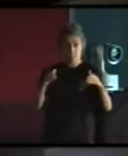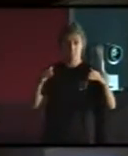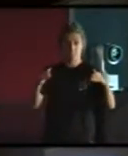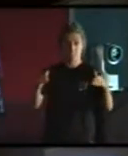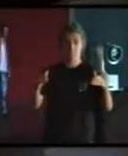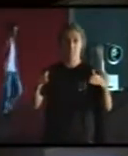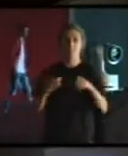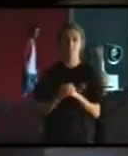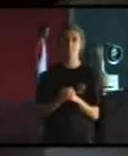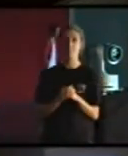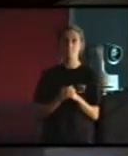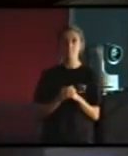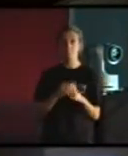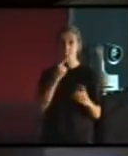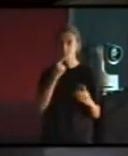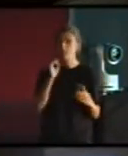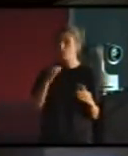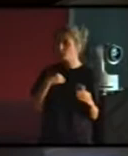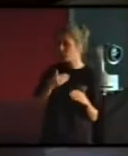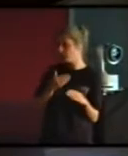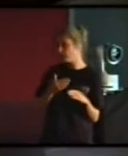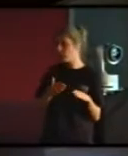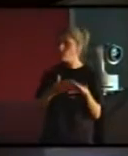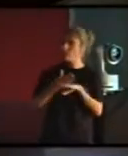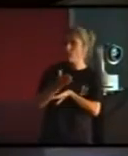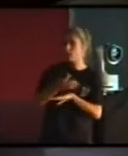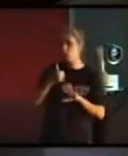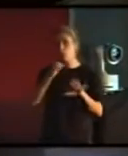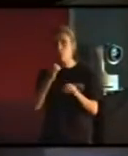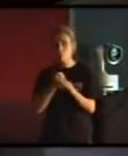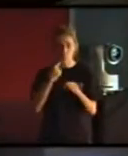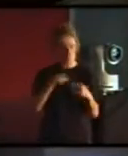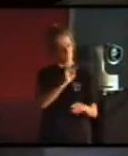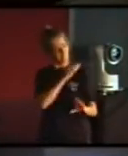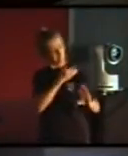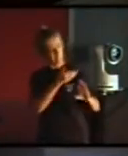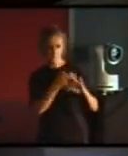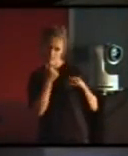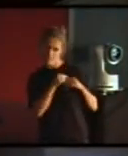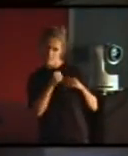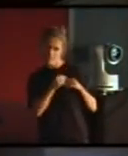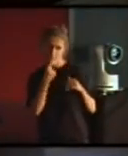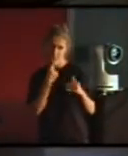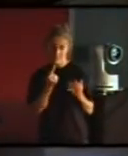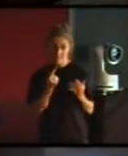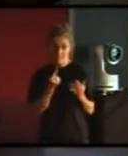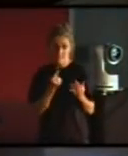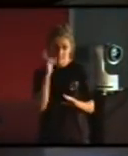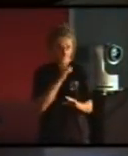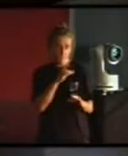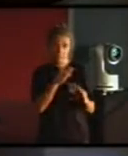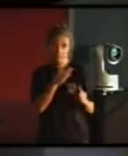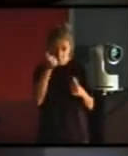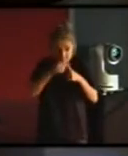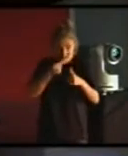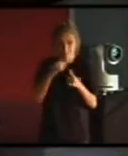retourne effectivement dès qu'on dépasse 60 ans sur des lieux de mémoire, et peut-on construire l'avenir sans oublier? Il va falloir faire le tri, j'imagine que c'est une